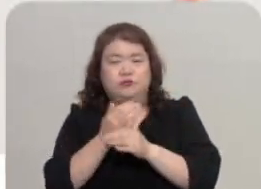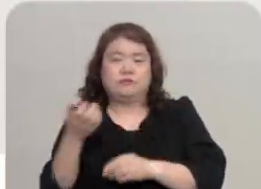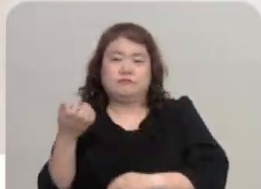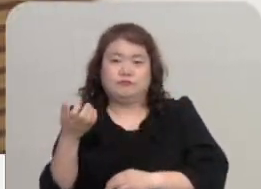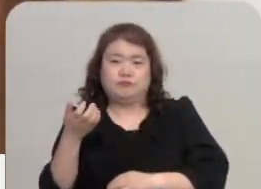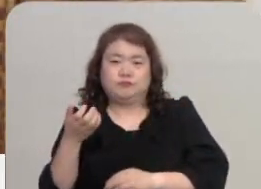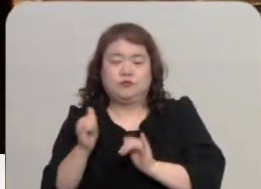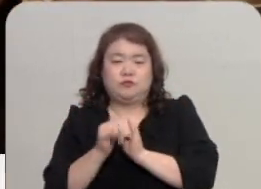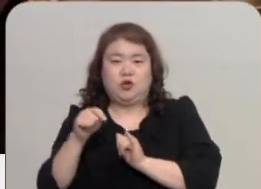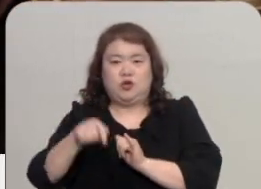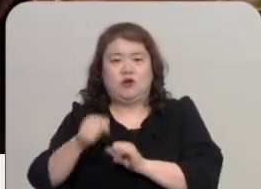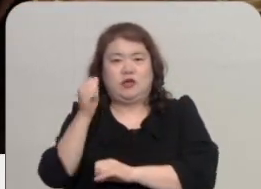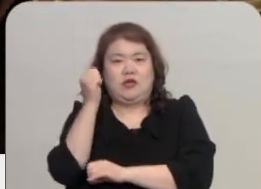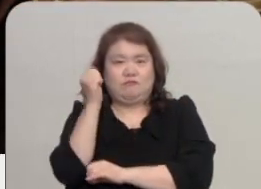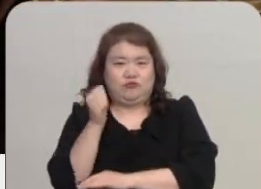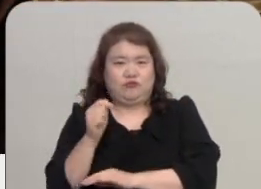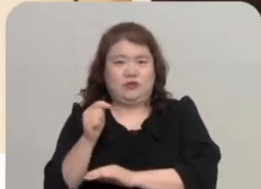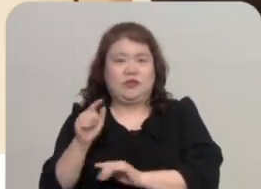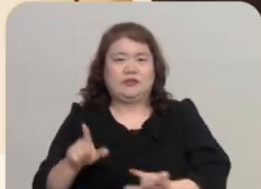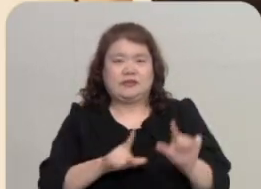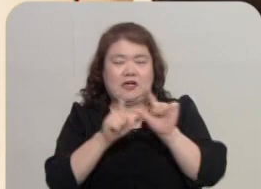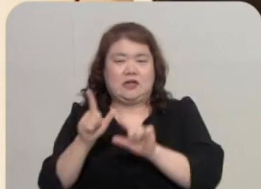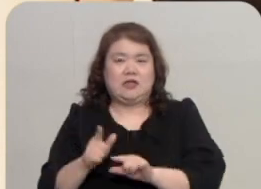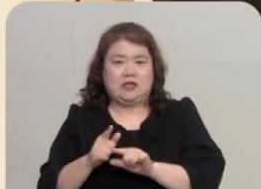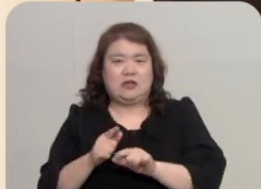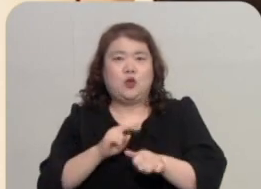명이 이곳에 뿌리내리기를 시도했습니다.